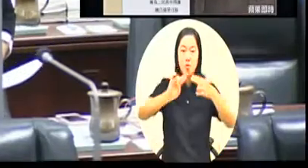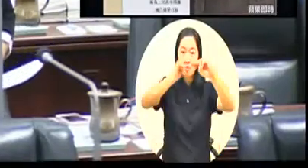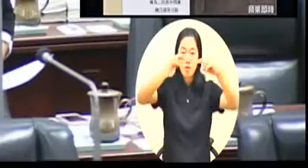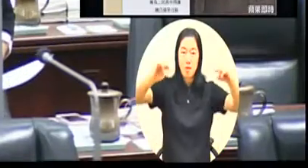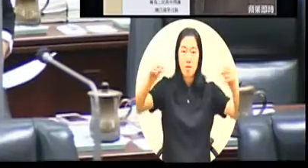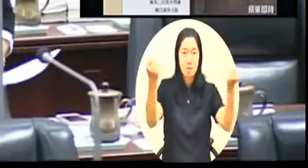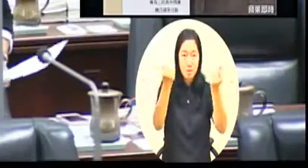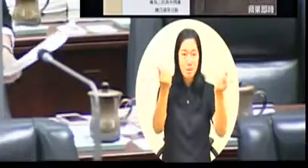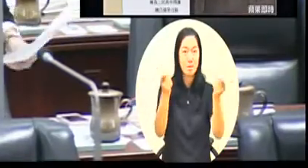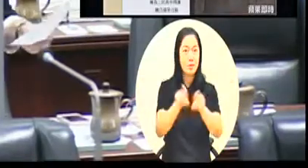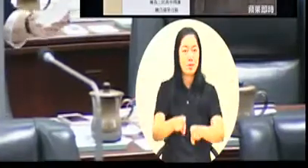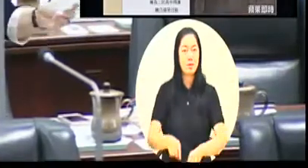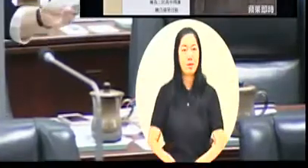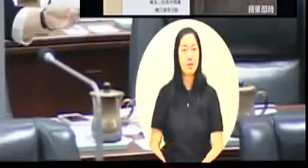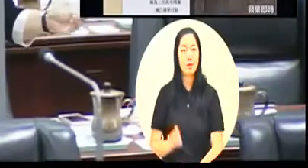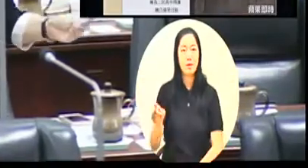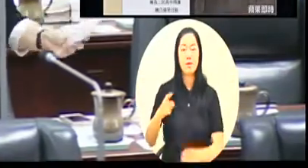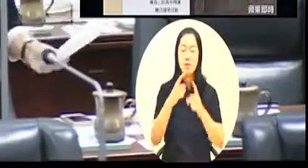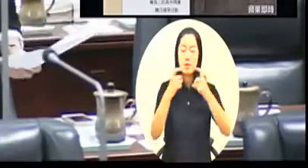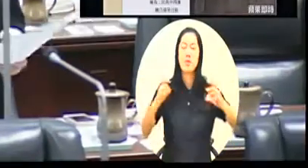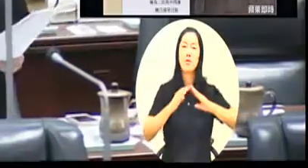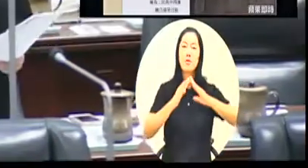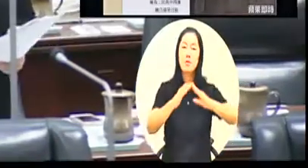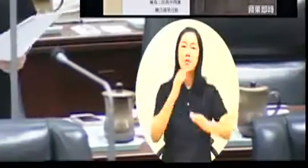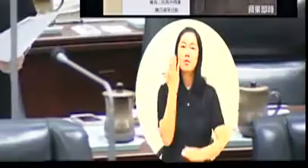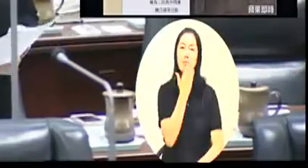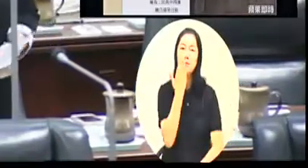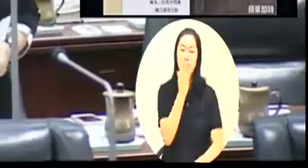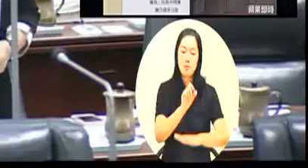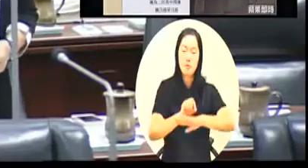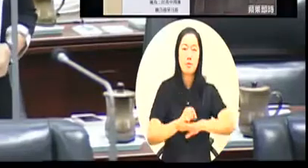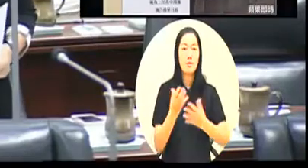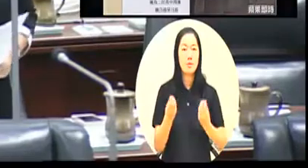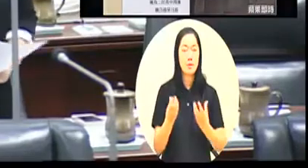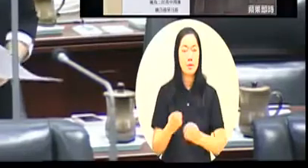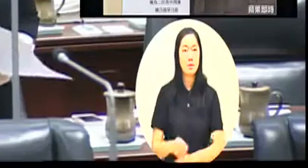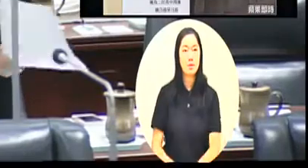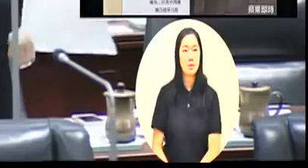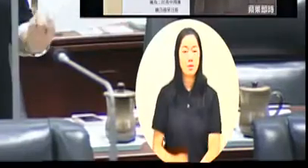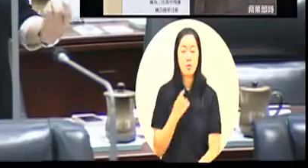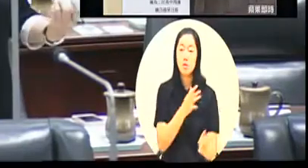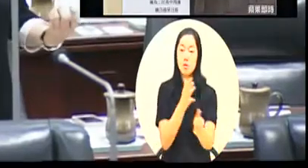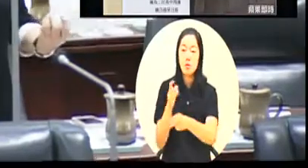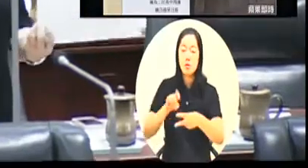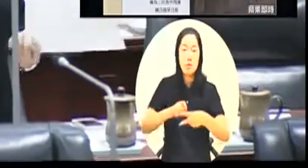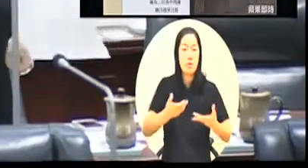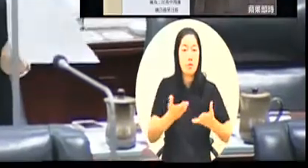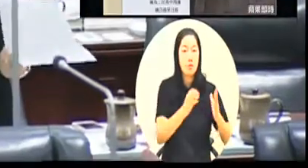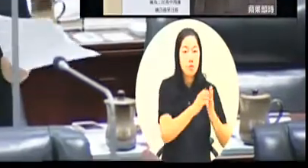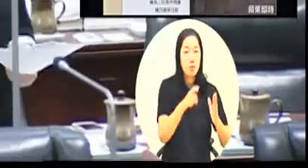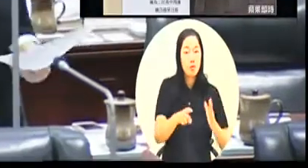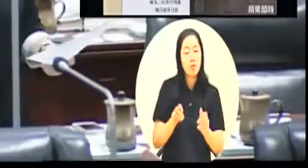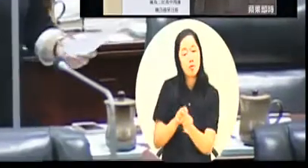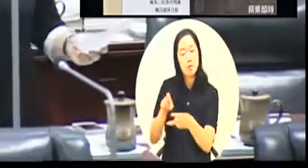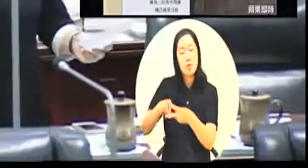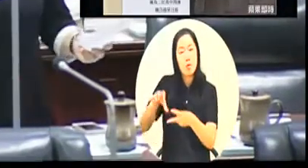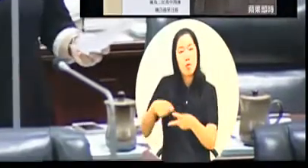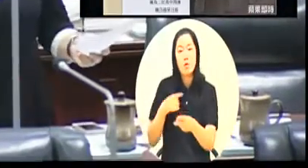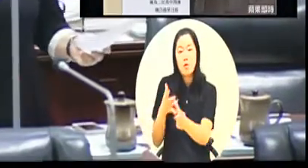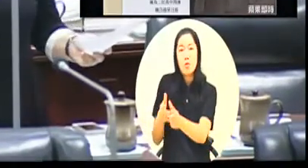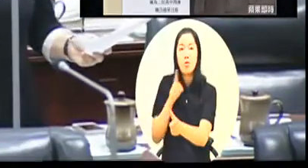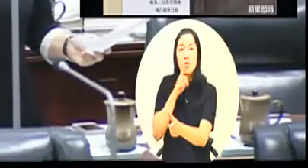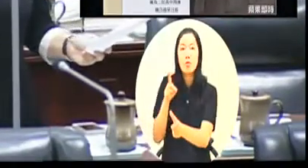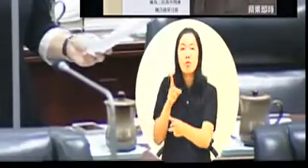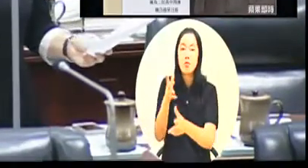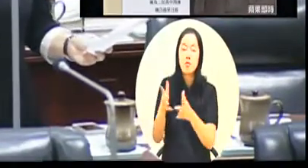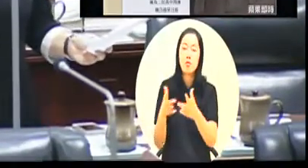线杆一样，那城市的美学是完全没有的。好，当然问到公务局，问到养工处，他也说因为厂商啊，他就